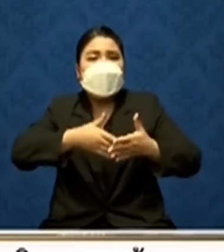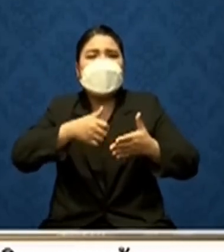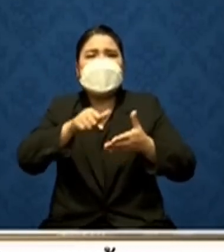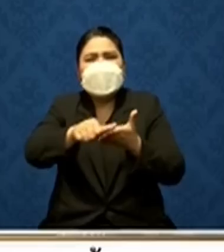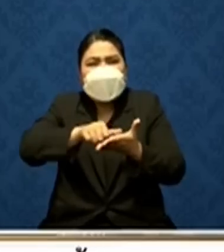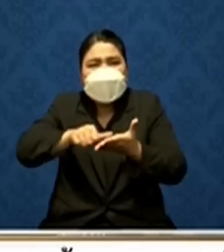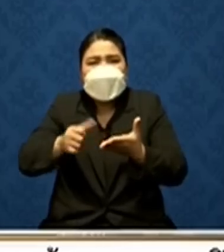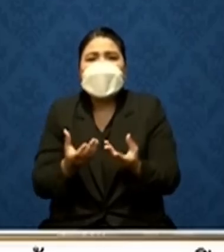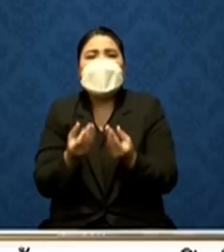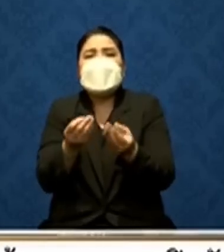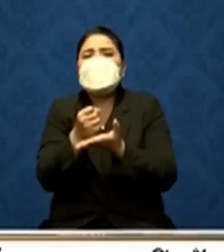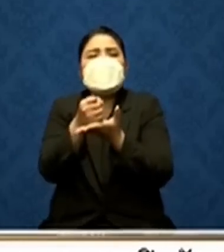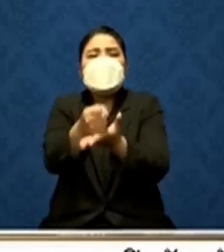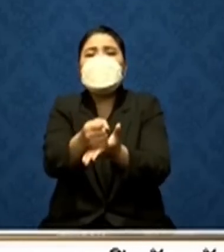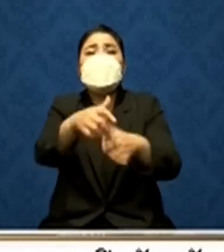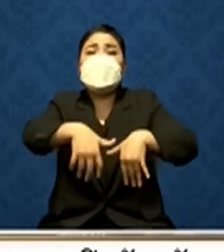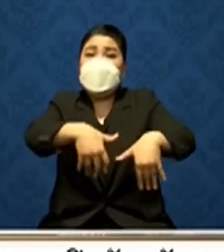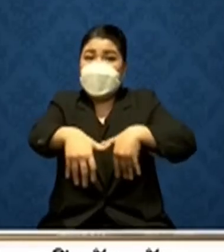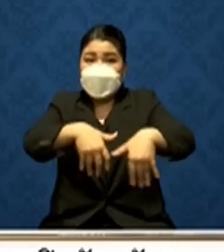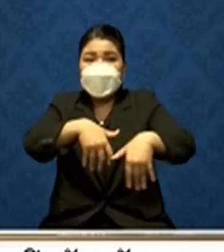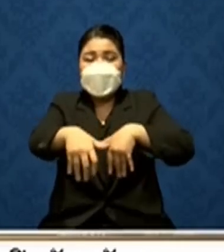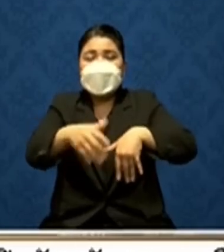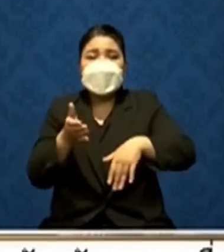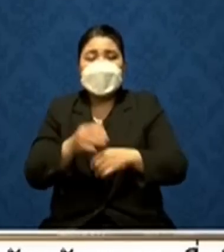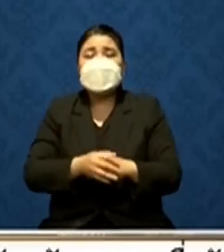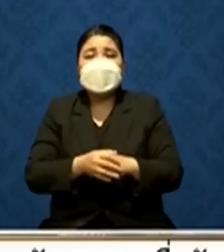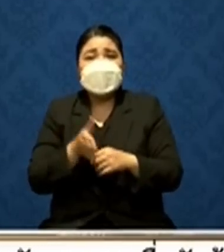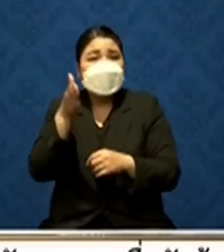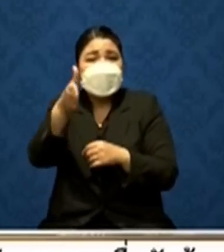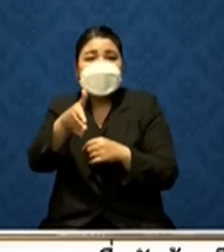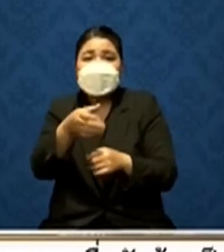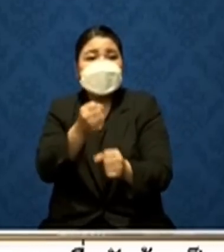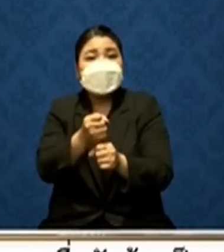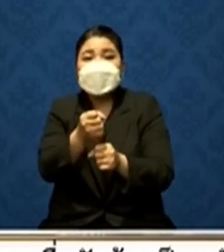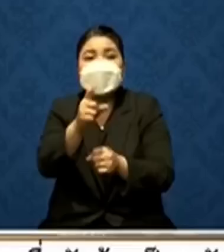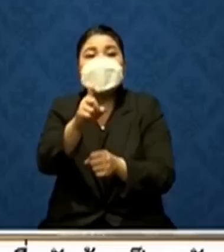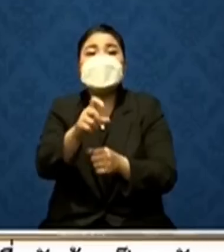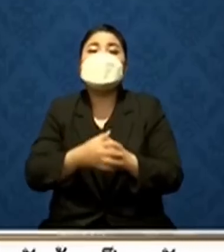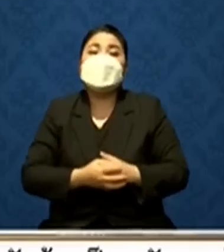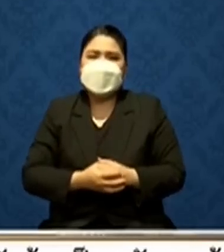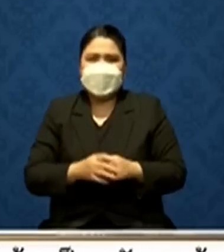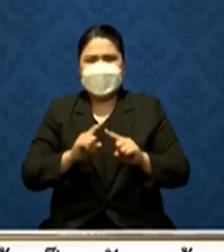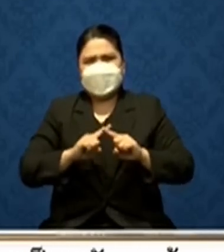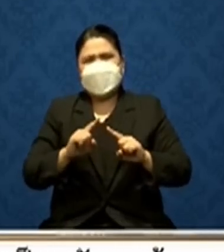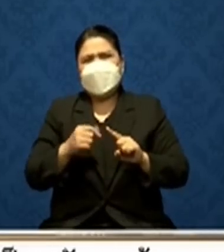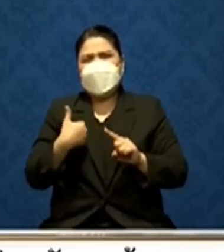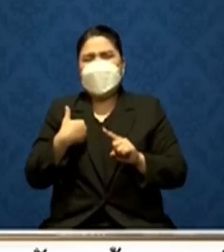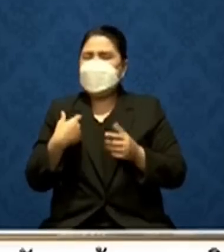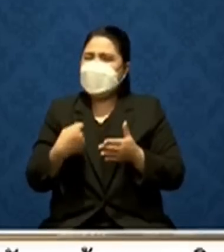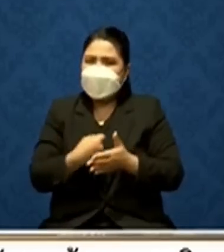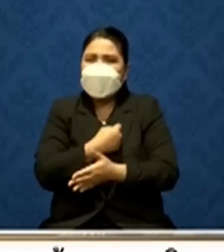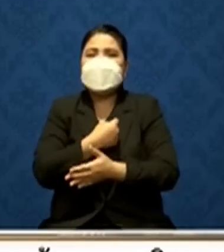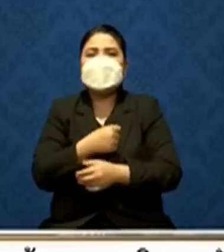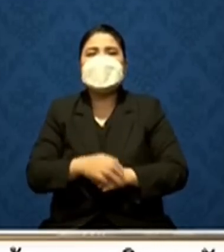ชนที่จะเกิดขึ้นต่อไปในข้างหน้าได้มีแต่เสียดายก็ทำอะไรครับ